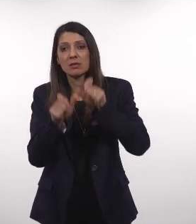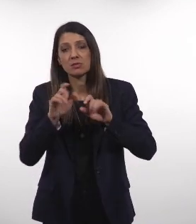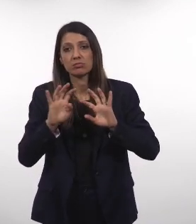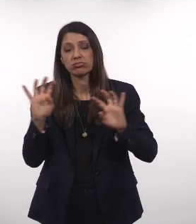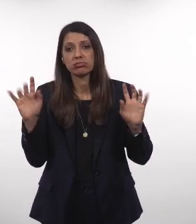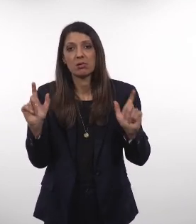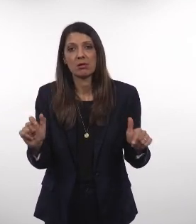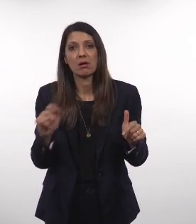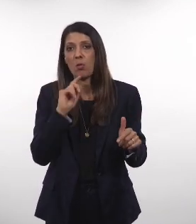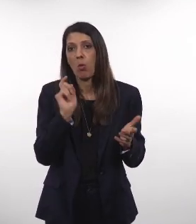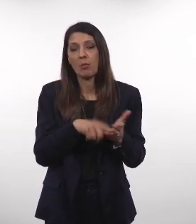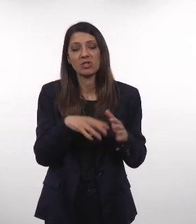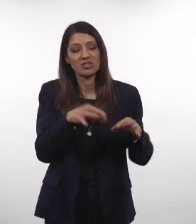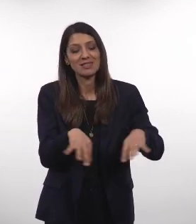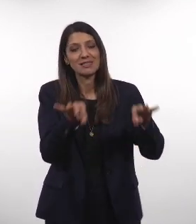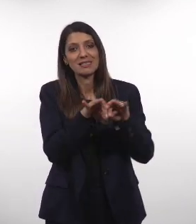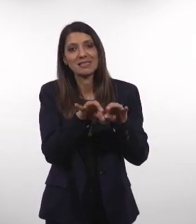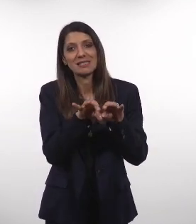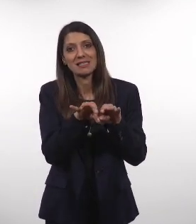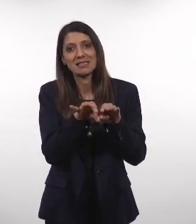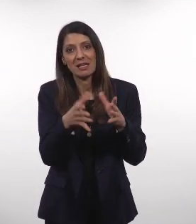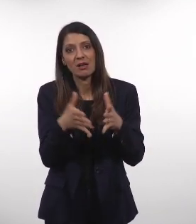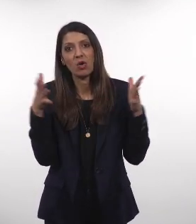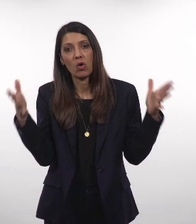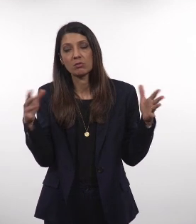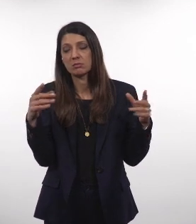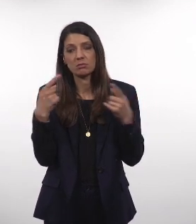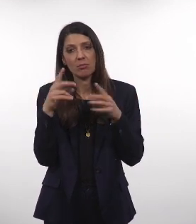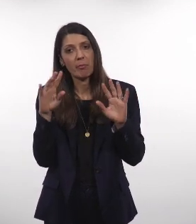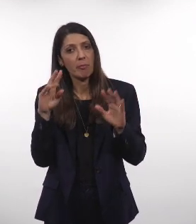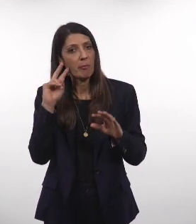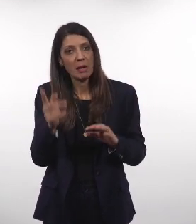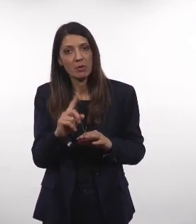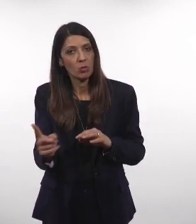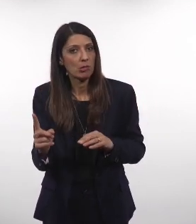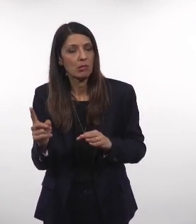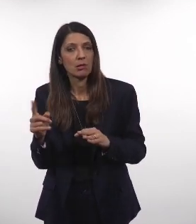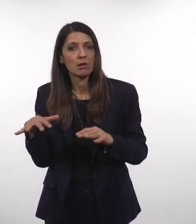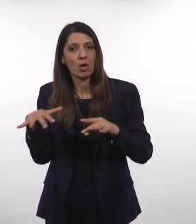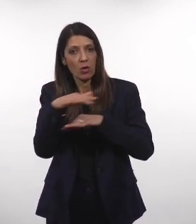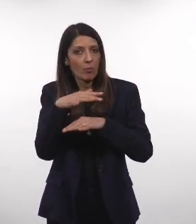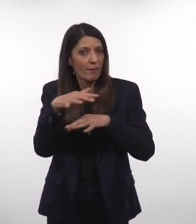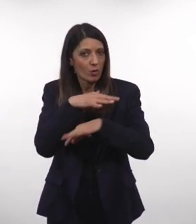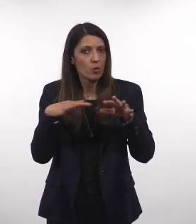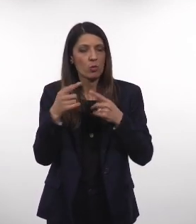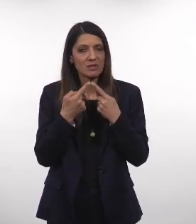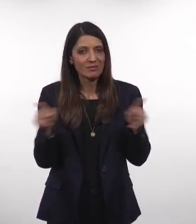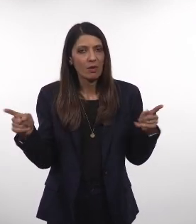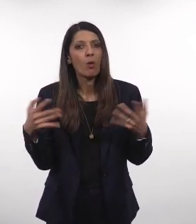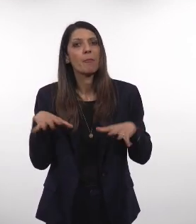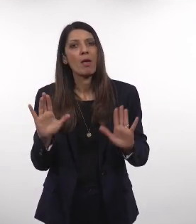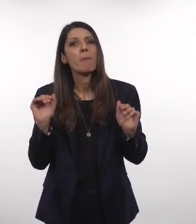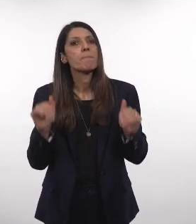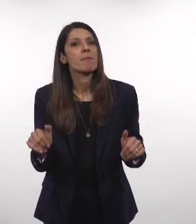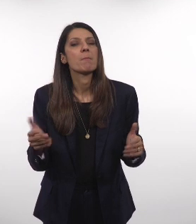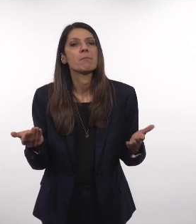Donc du coup, on a été obligé de se mettre dans une salle qui était différente de celle habituelle, avec voilà un environnement différent. Mais malgré tout, on voit quand